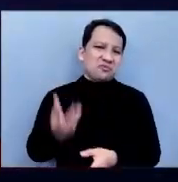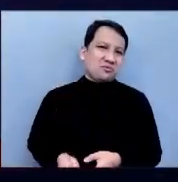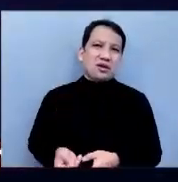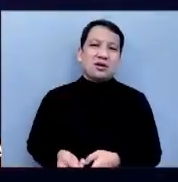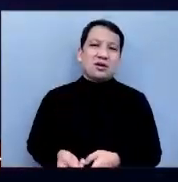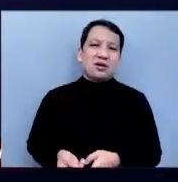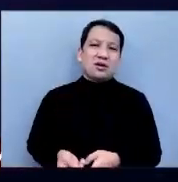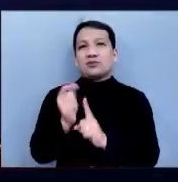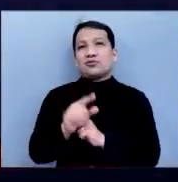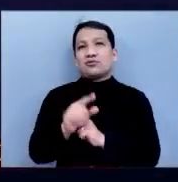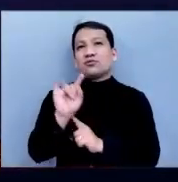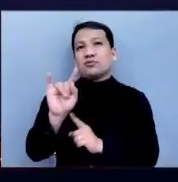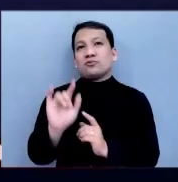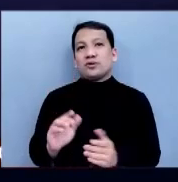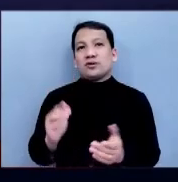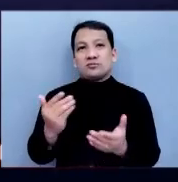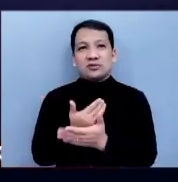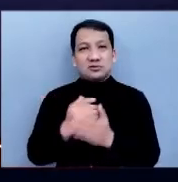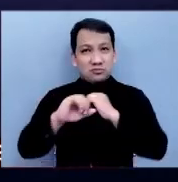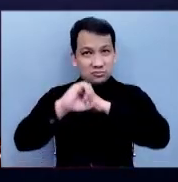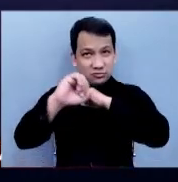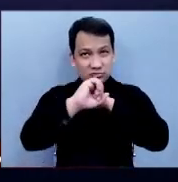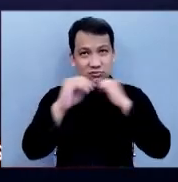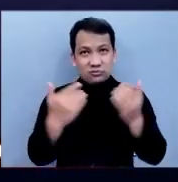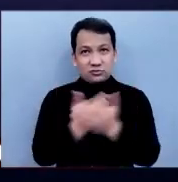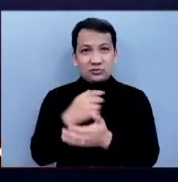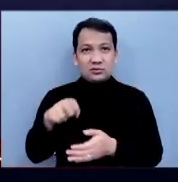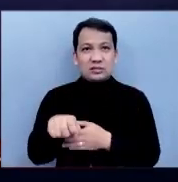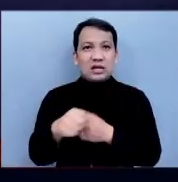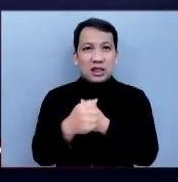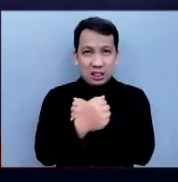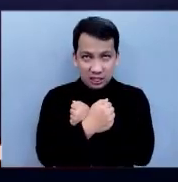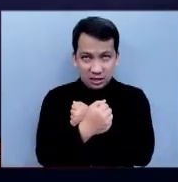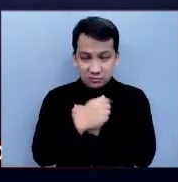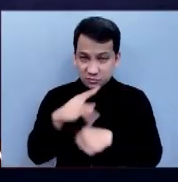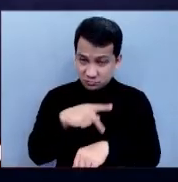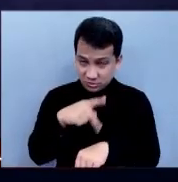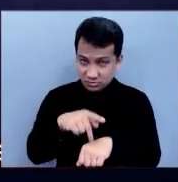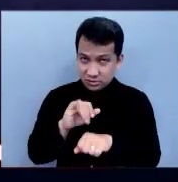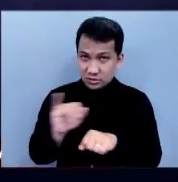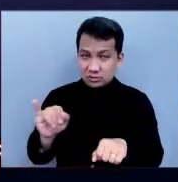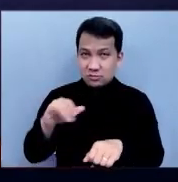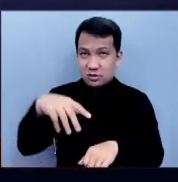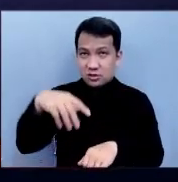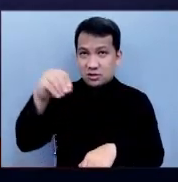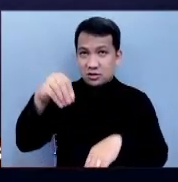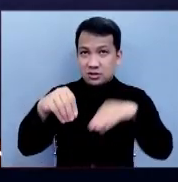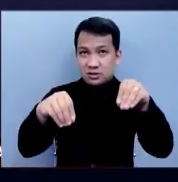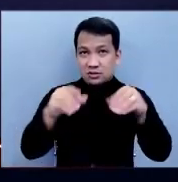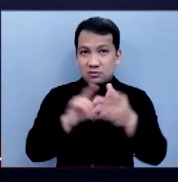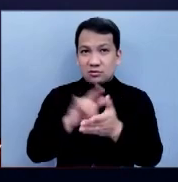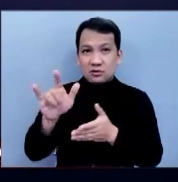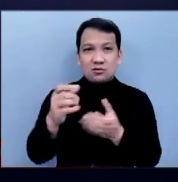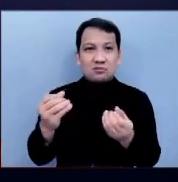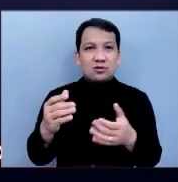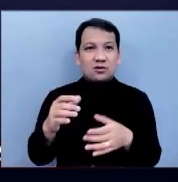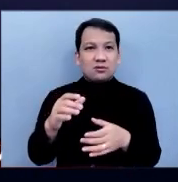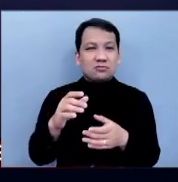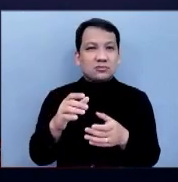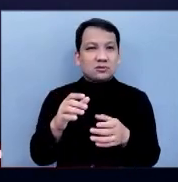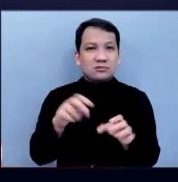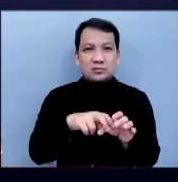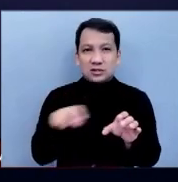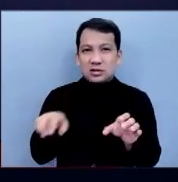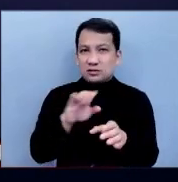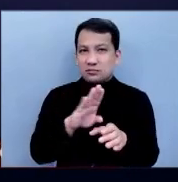social media ang bagong tourism slogan. Love the Philippines pa raw ba kung brownout sa NAIA, maraming na yung offload sa immigration,